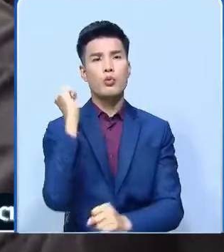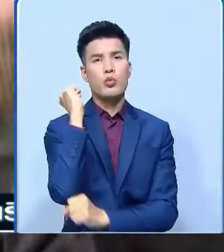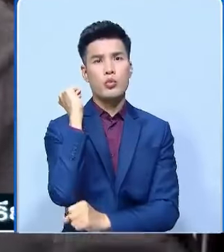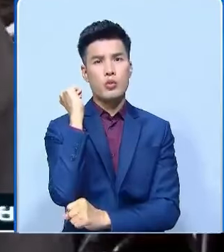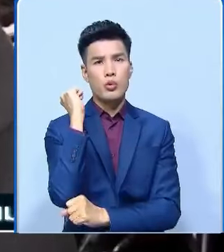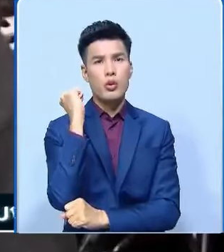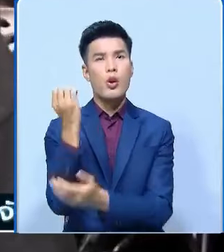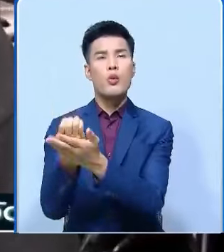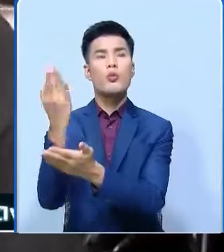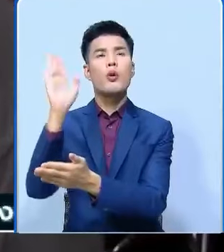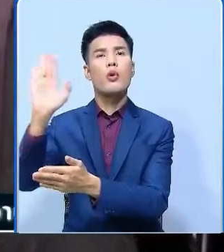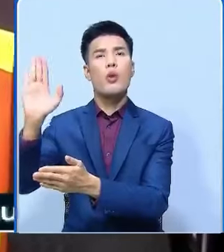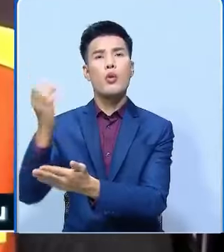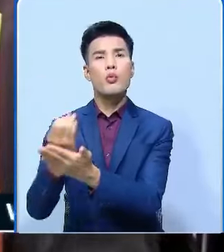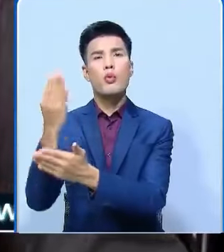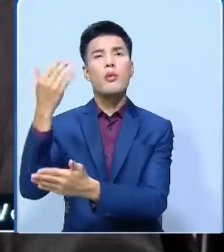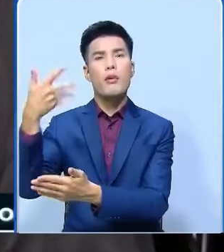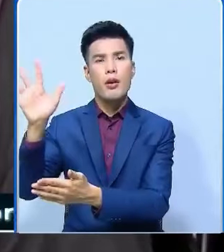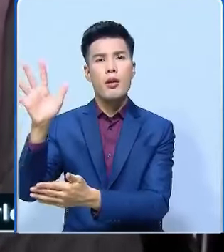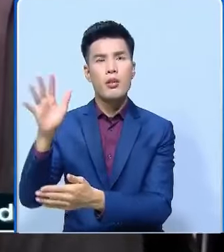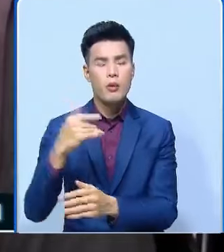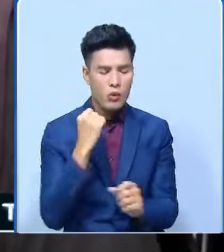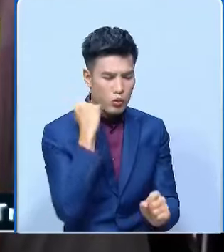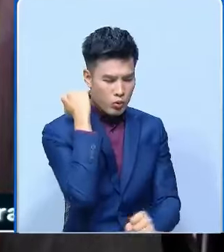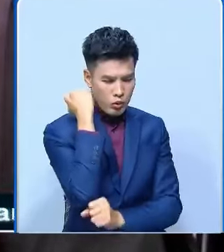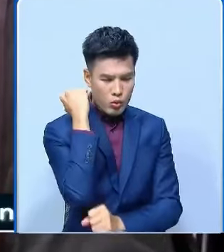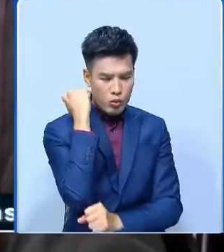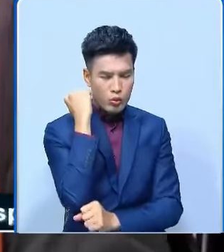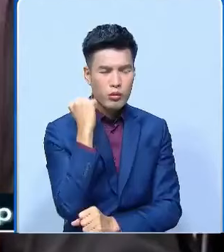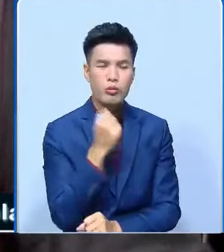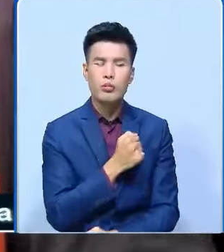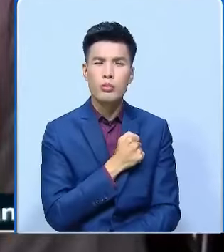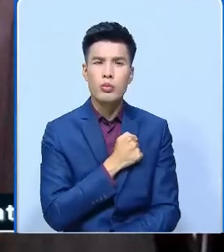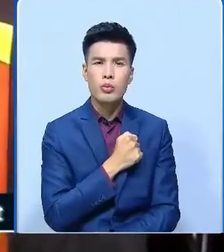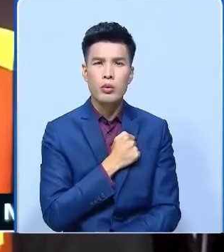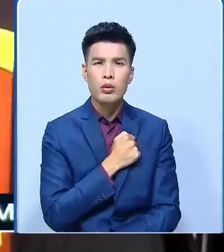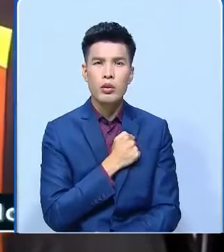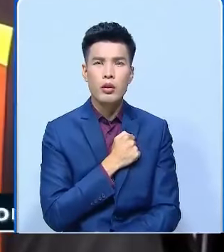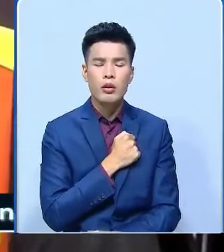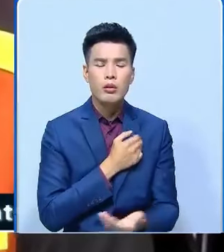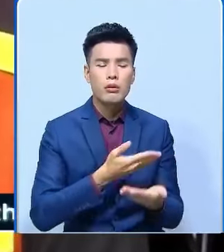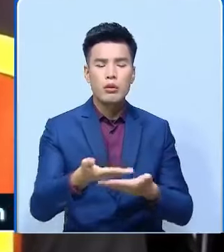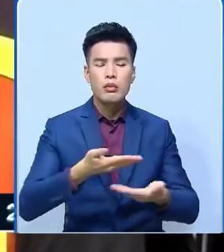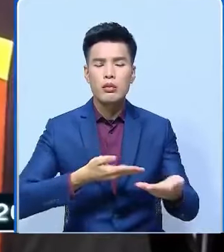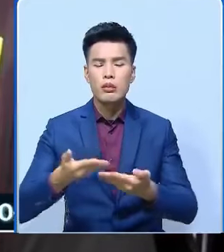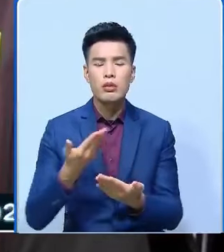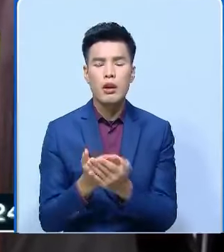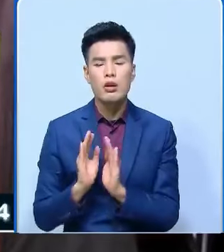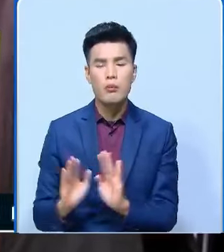นรวยๆก็รวยอย่างเดียวแต่ว่ารากหญ้านี้จะไม่มีใช้แล้วแบบว่าซื้อกันไปซื้อกันมาแค่นั้นเองไม่มีตังค์เก็บแล้ว